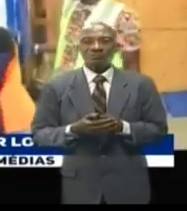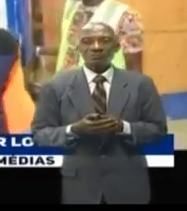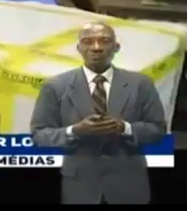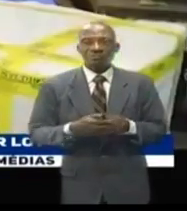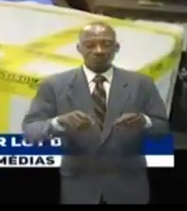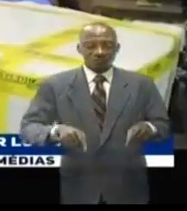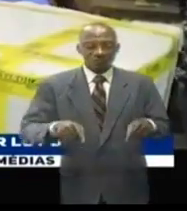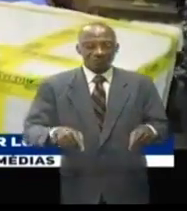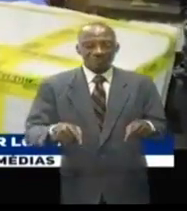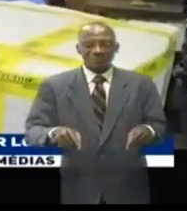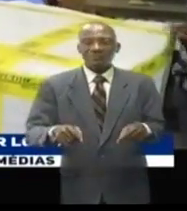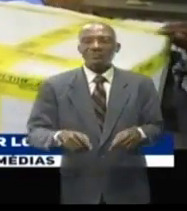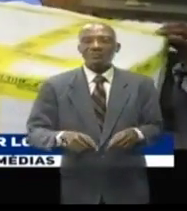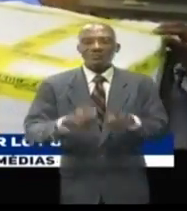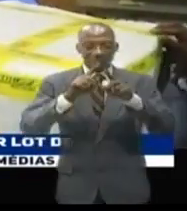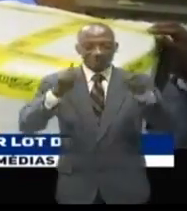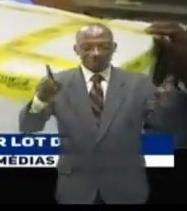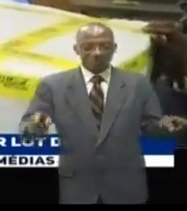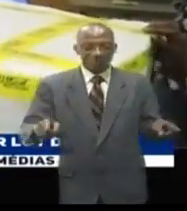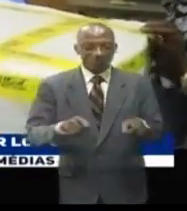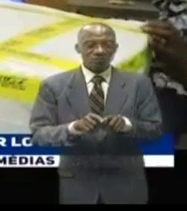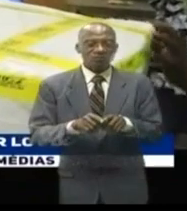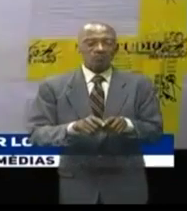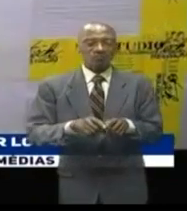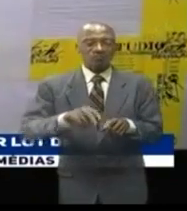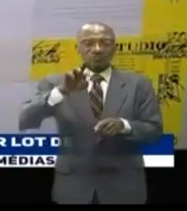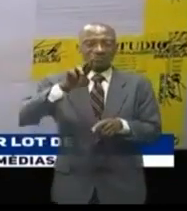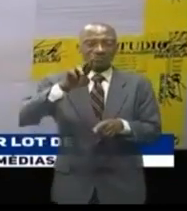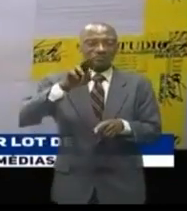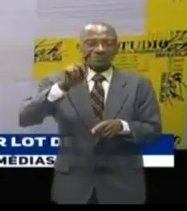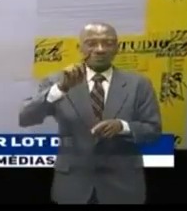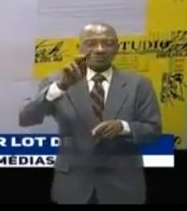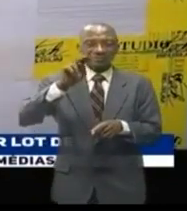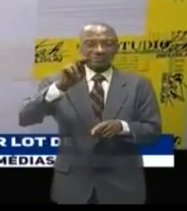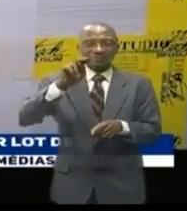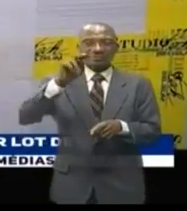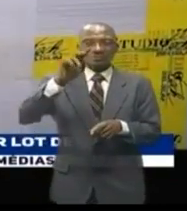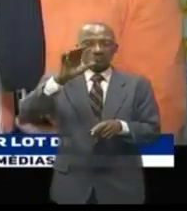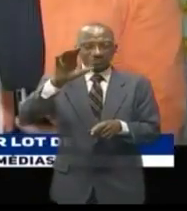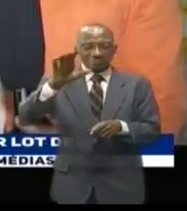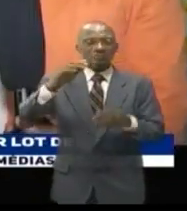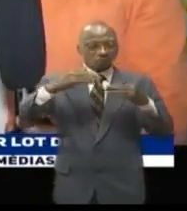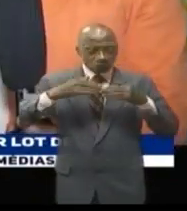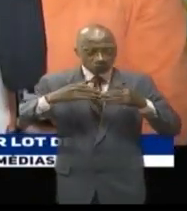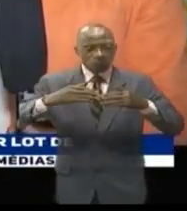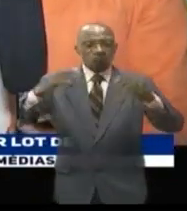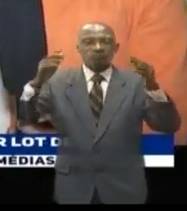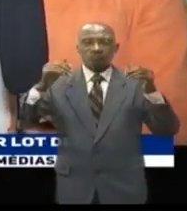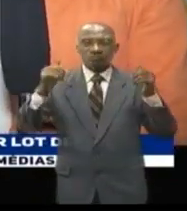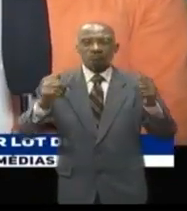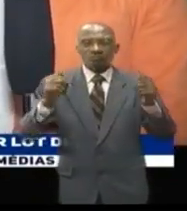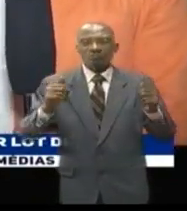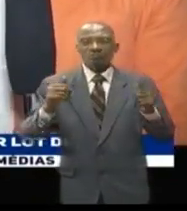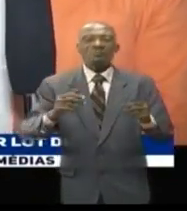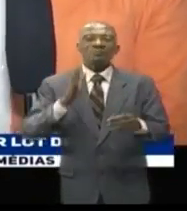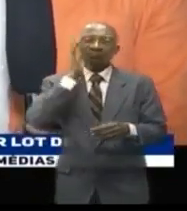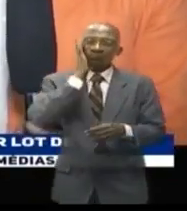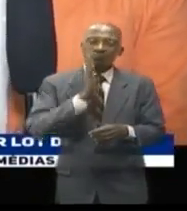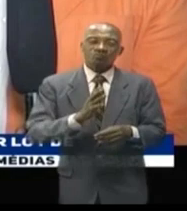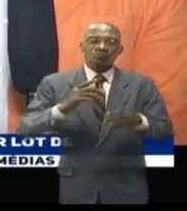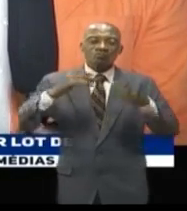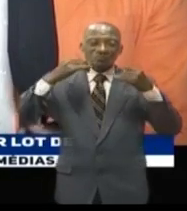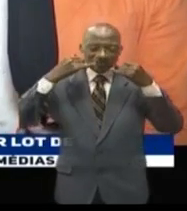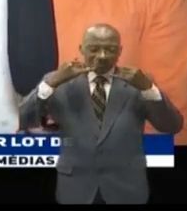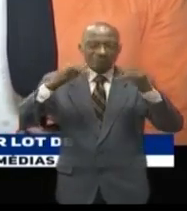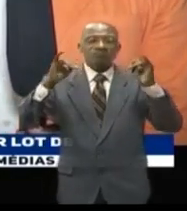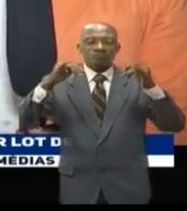dans le monde nous aurons des formations et le génie congolais pourra développer cela à sa manière